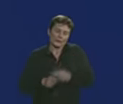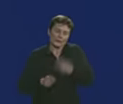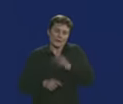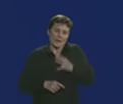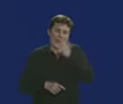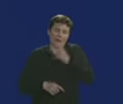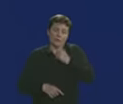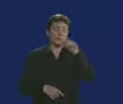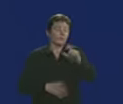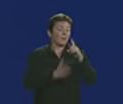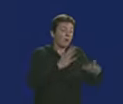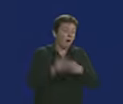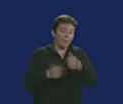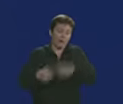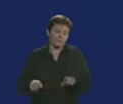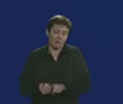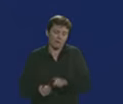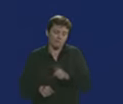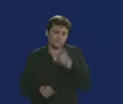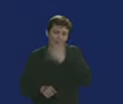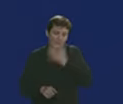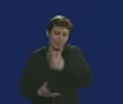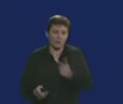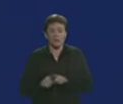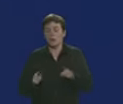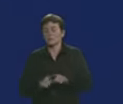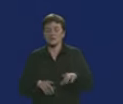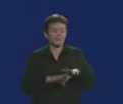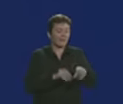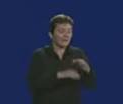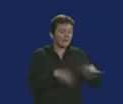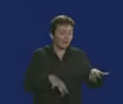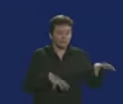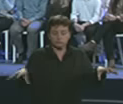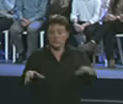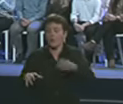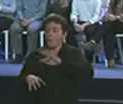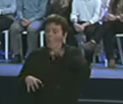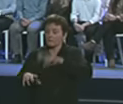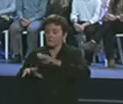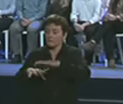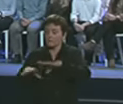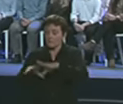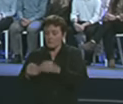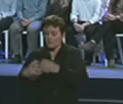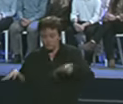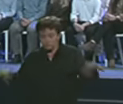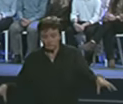pour celui qui part comme pour celui qui reste. Il y a les familles recomposées, il y a les beaux